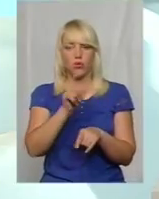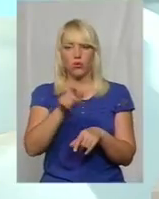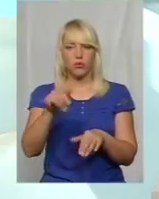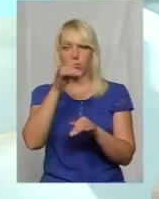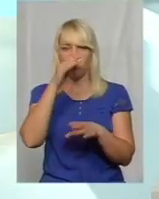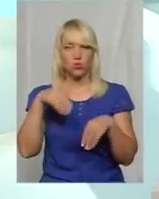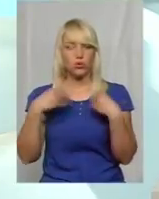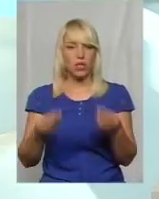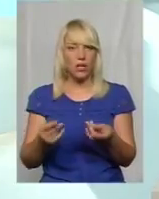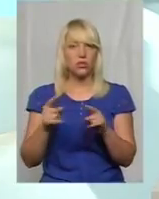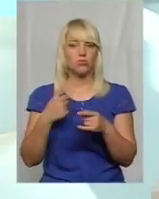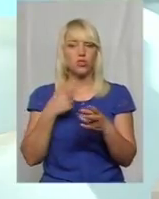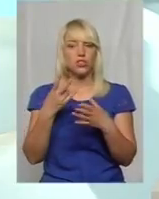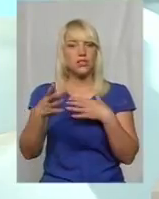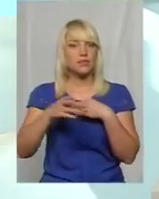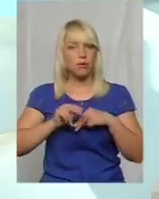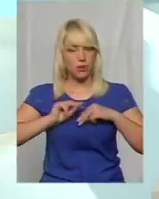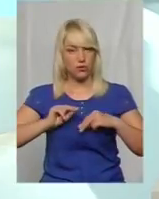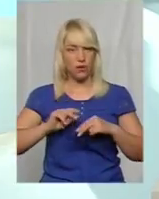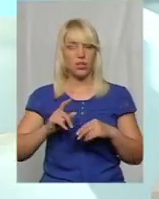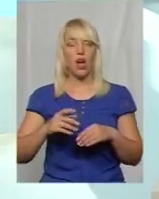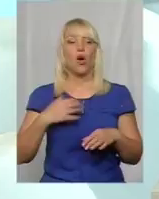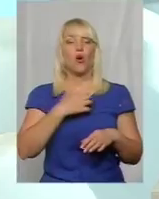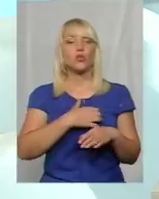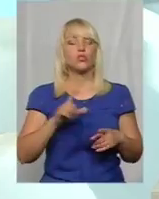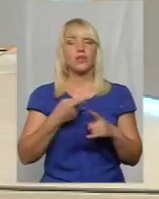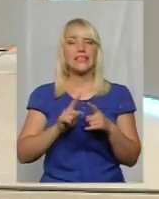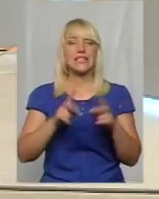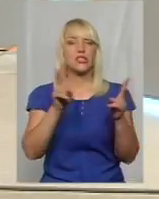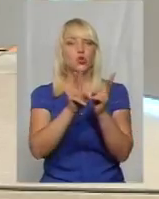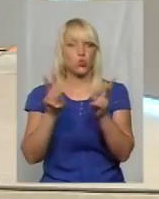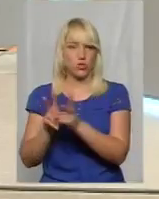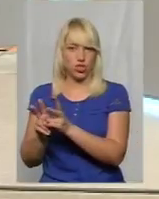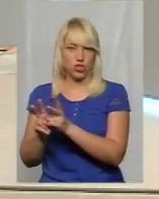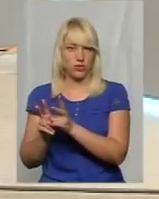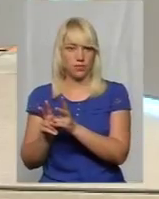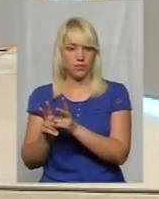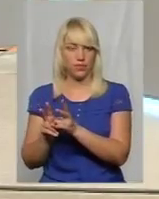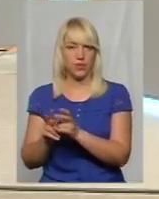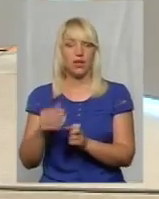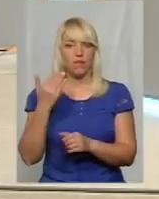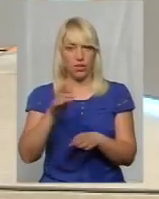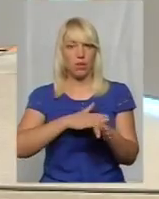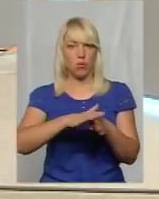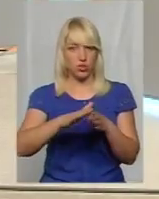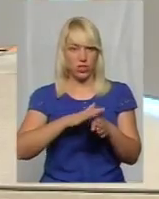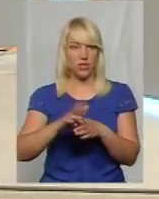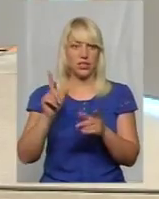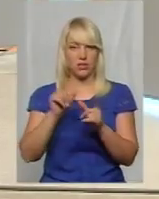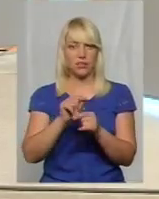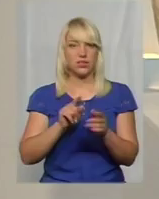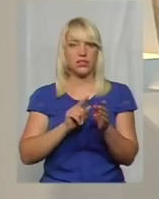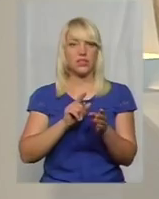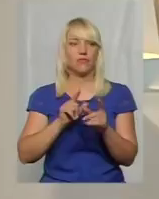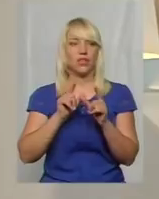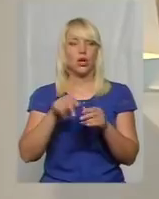головним меседжем, який я отримую, це якраз зустріч з людьми. Це виїзні... От, ви почали здійснювати уже виїзні зустрічі,